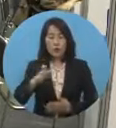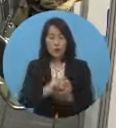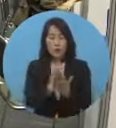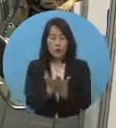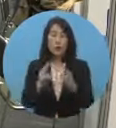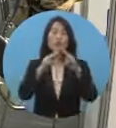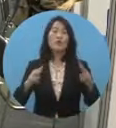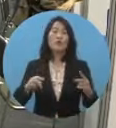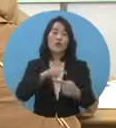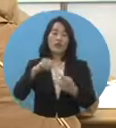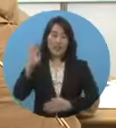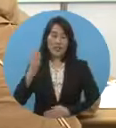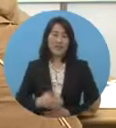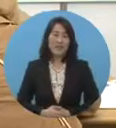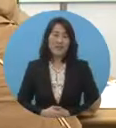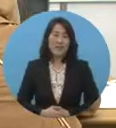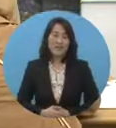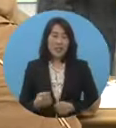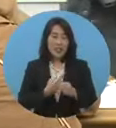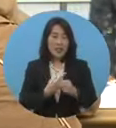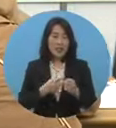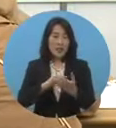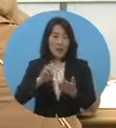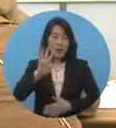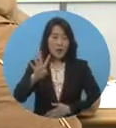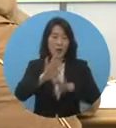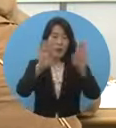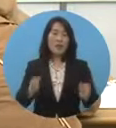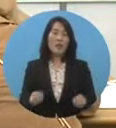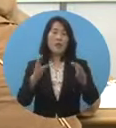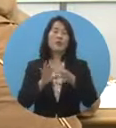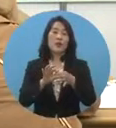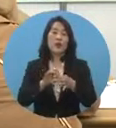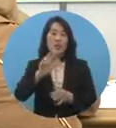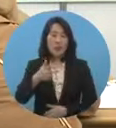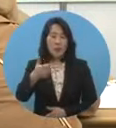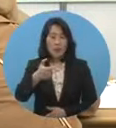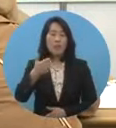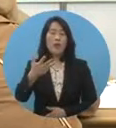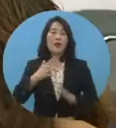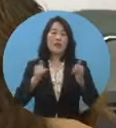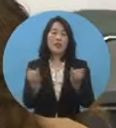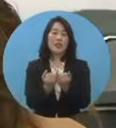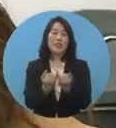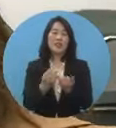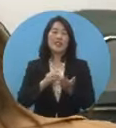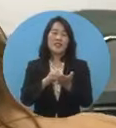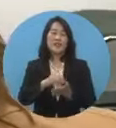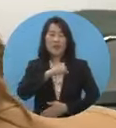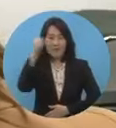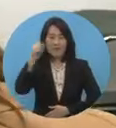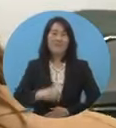일자리 부수가 운영 됐습니다 지난해 내 차례 여성 일자리 박람회를 통해 750 8명의 여성이 취업에